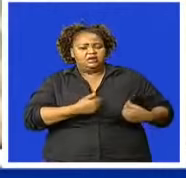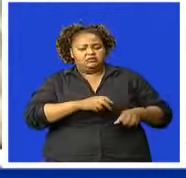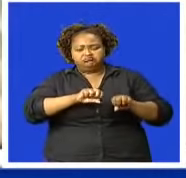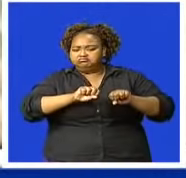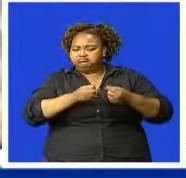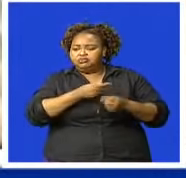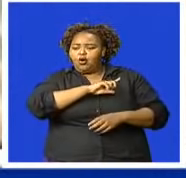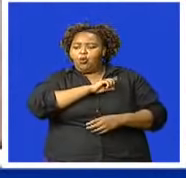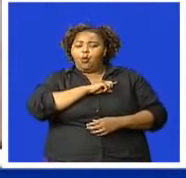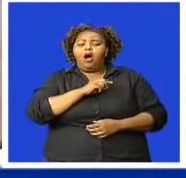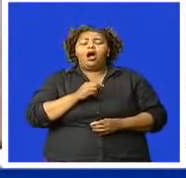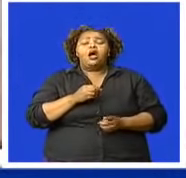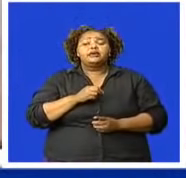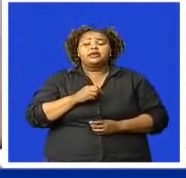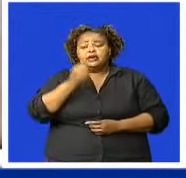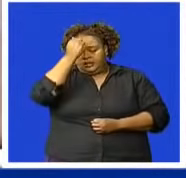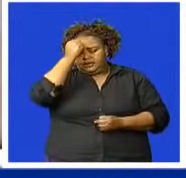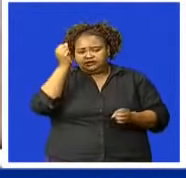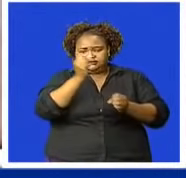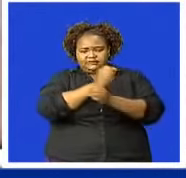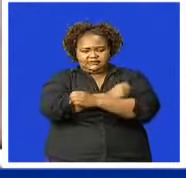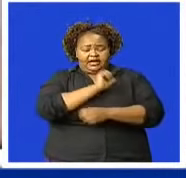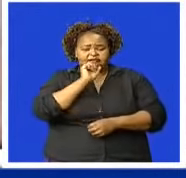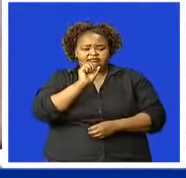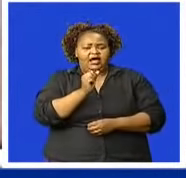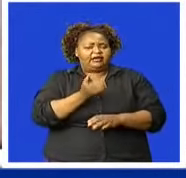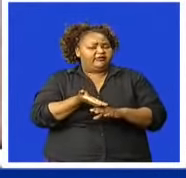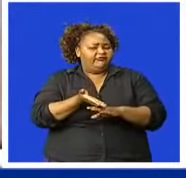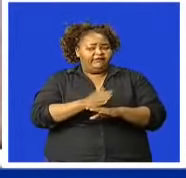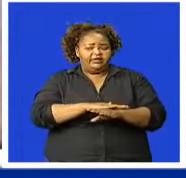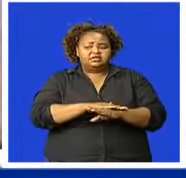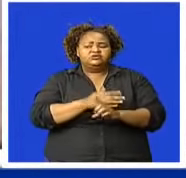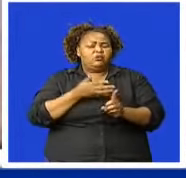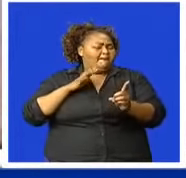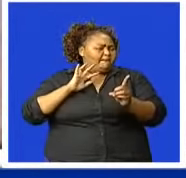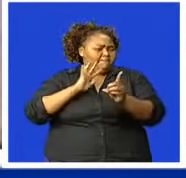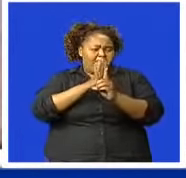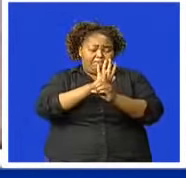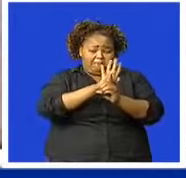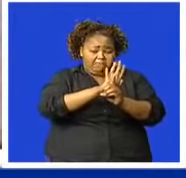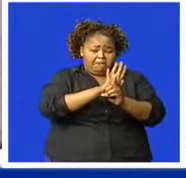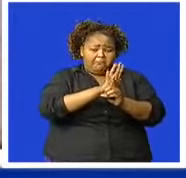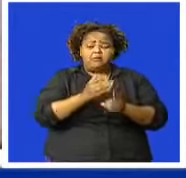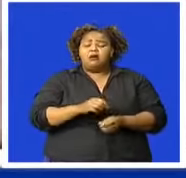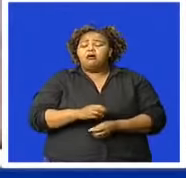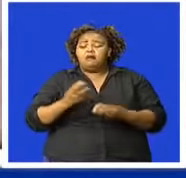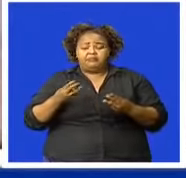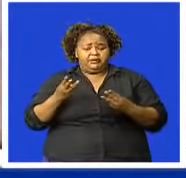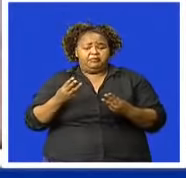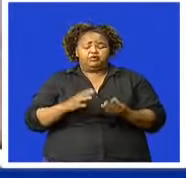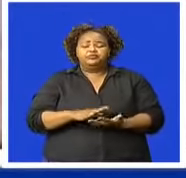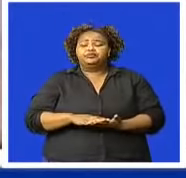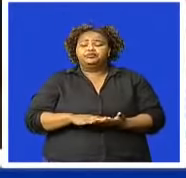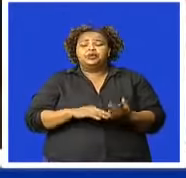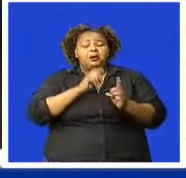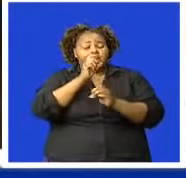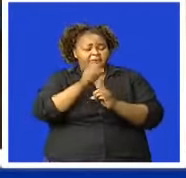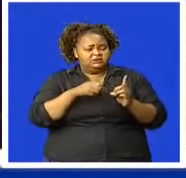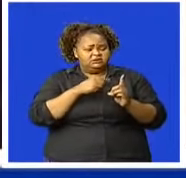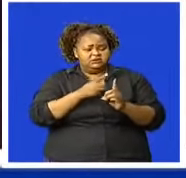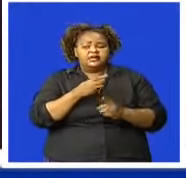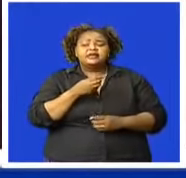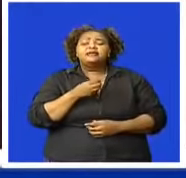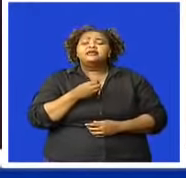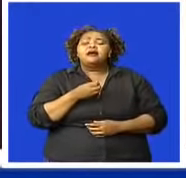ngemuva kokuhlaselwa sicuku sebantu ekhaya kubo esigangeni. Make Thembi uthi indvodzana yakhe yathathwa embi